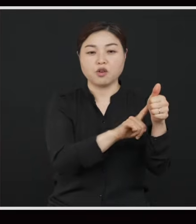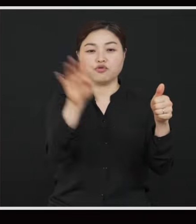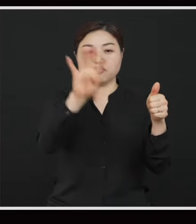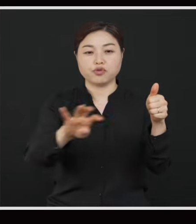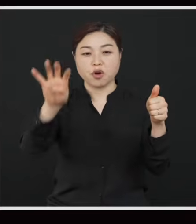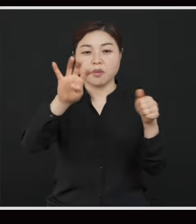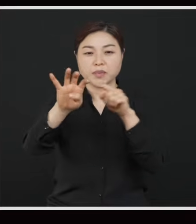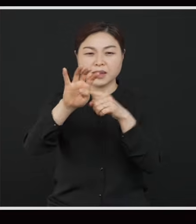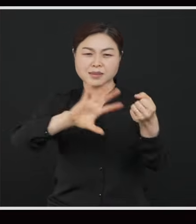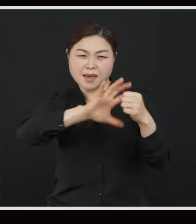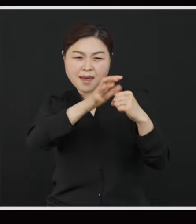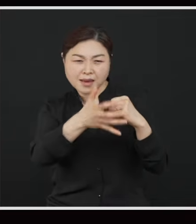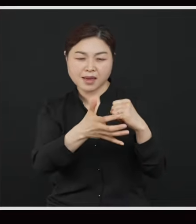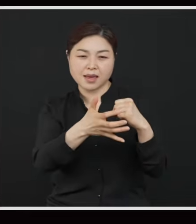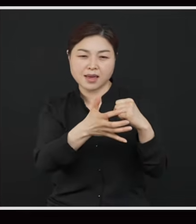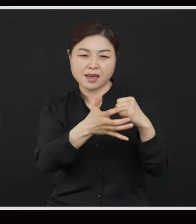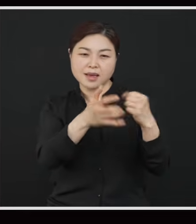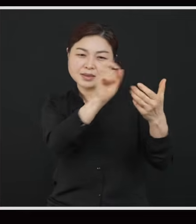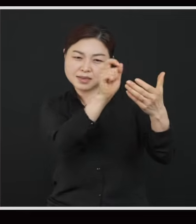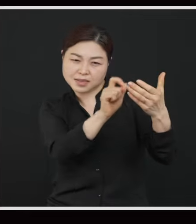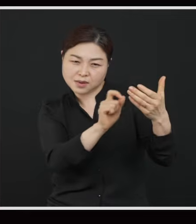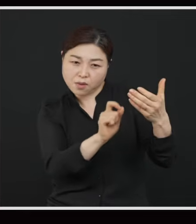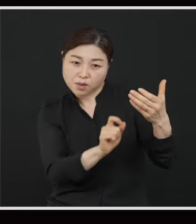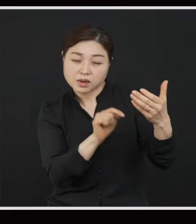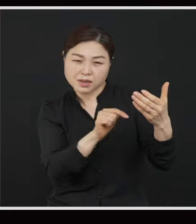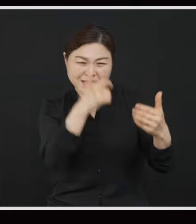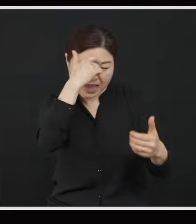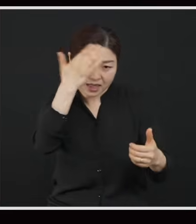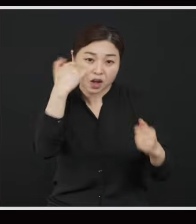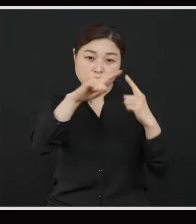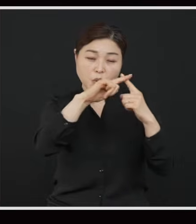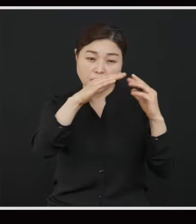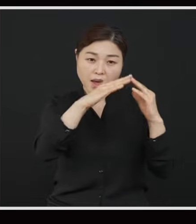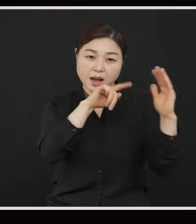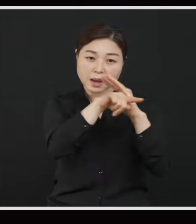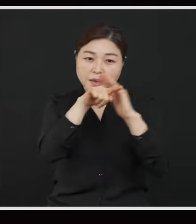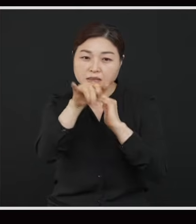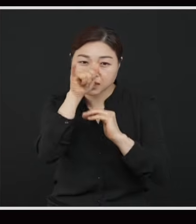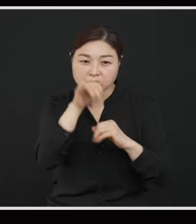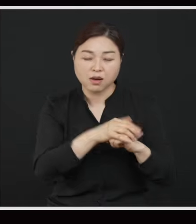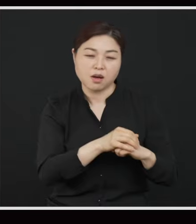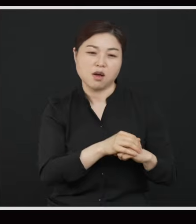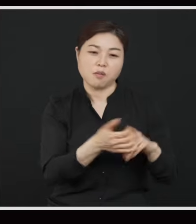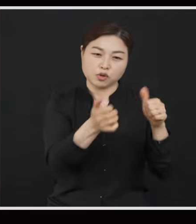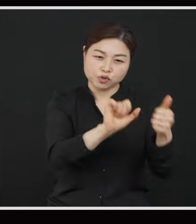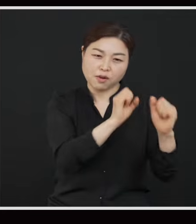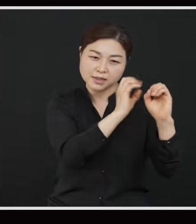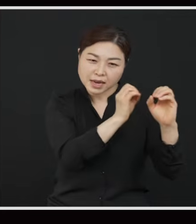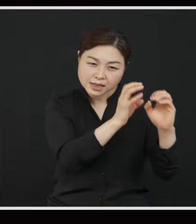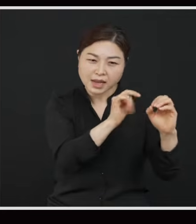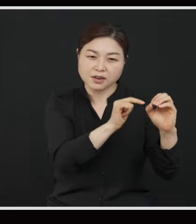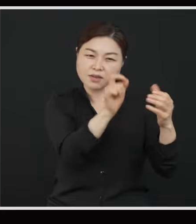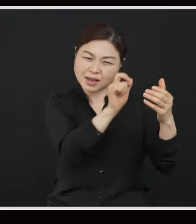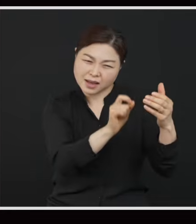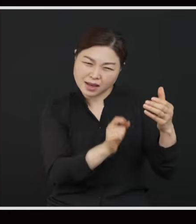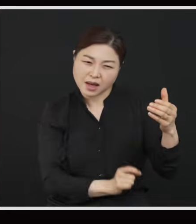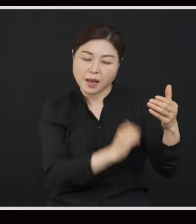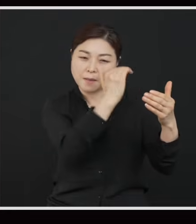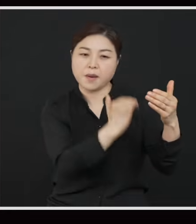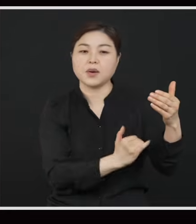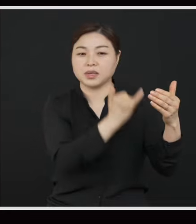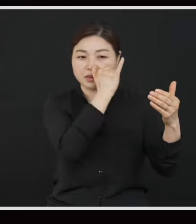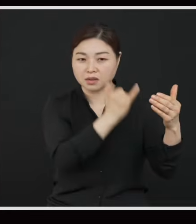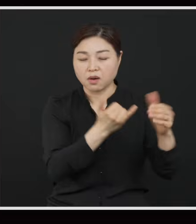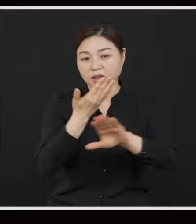세례 기록 이런 것들 옛날 교회 가면 다 있거든요. 그리고 장례식 기록 이런 걸 다 종합을 해보니까